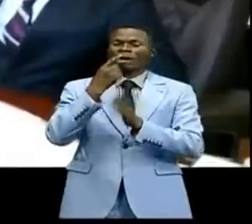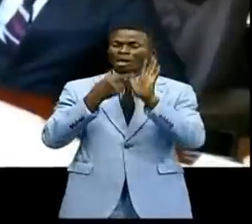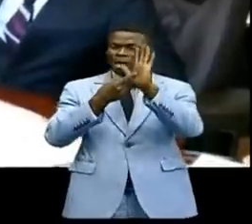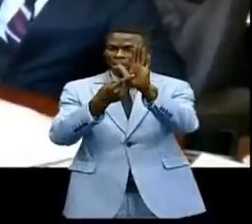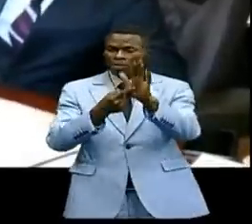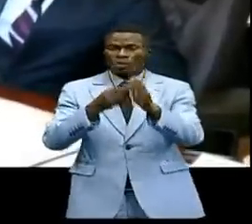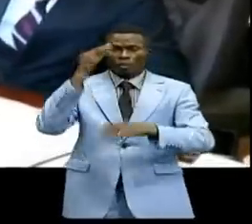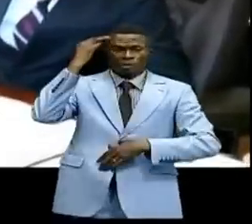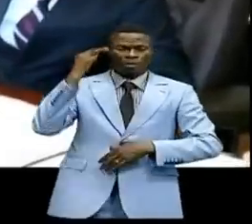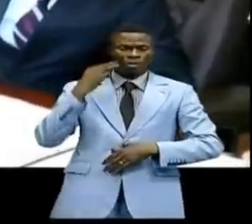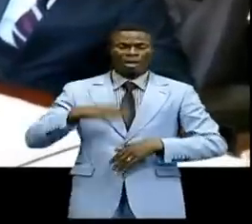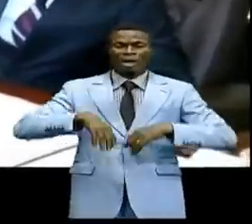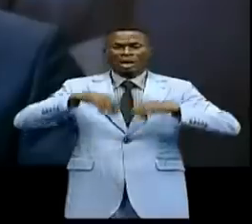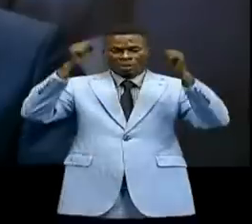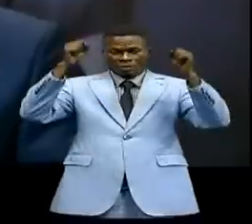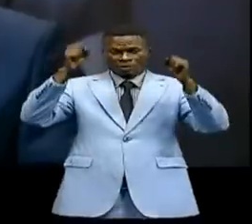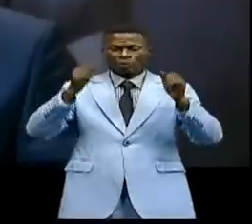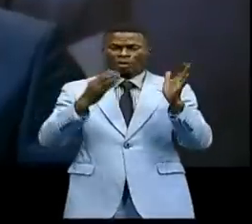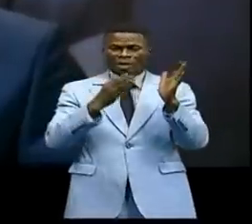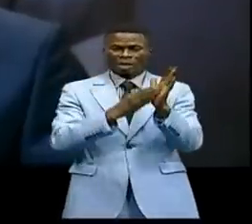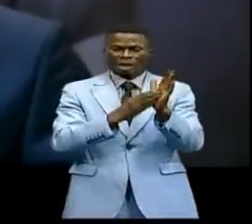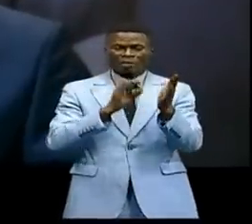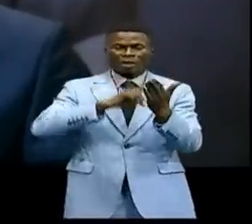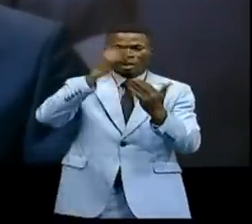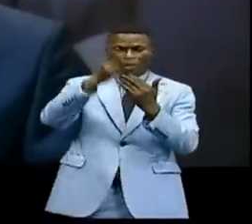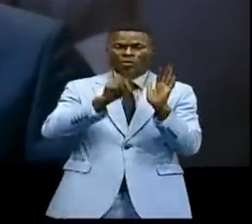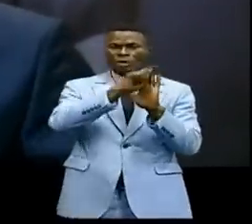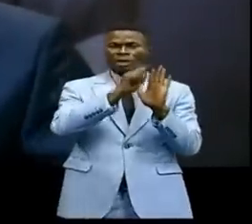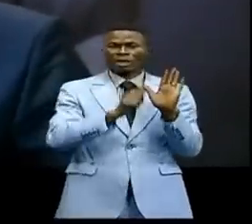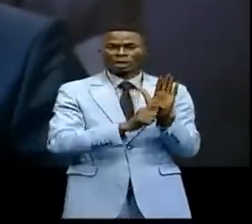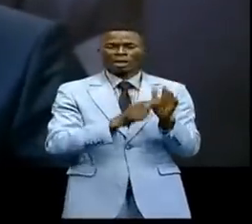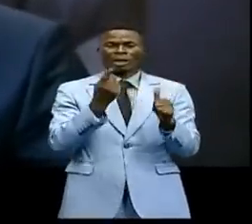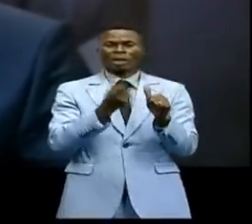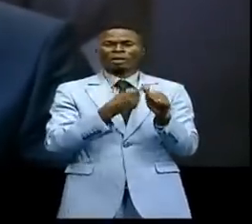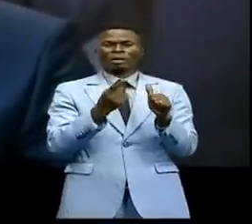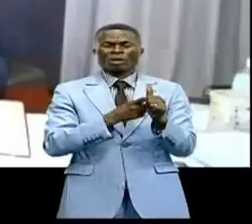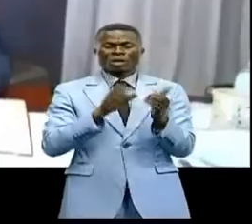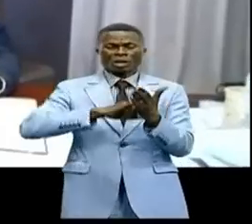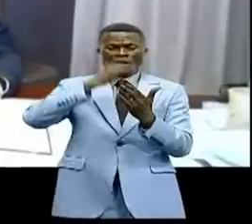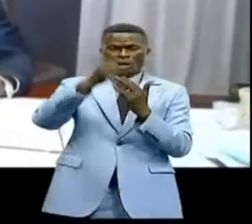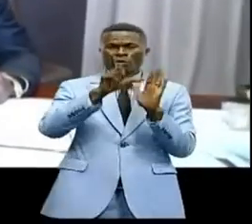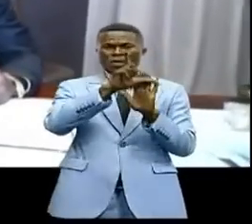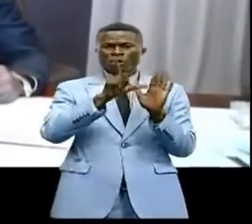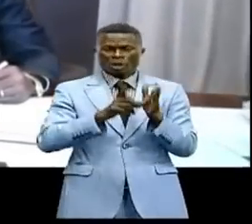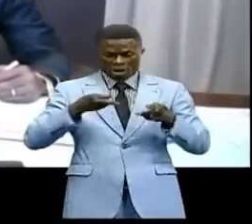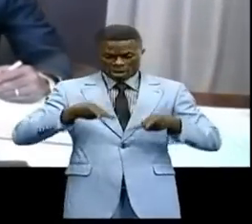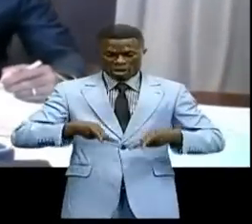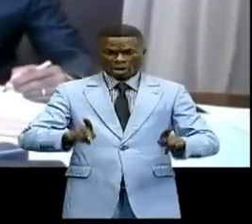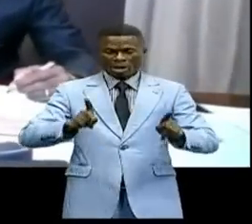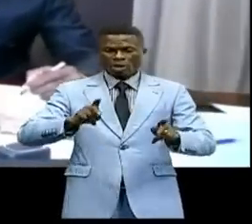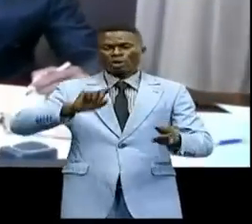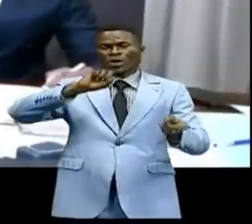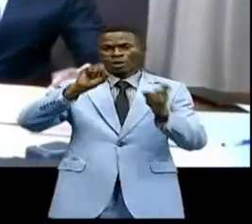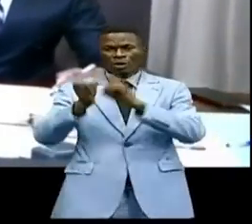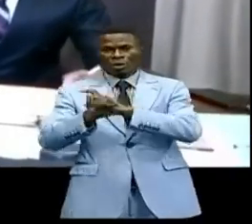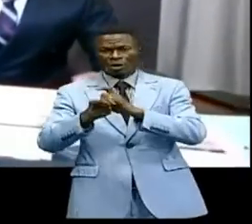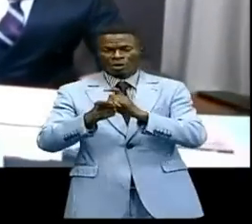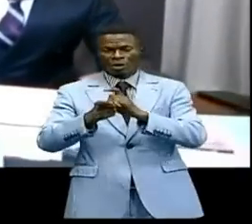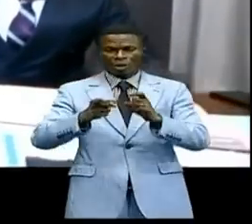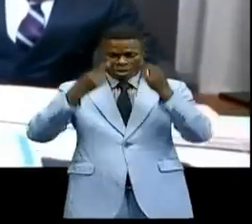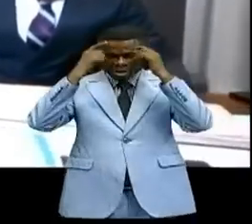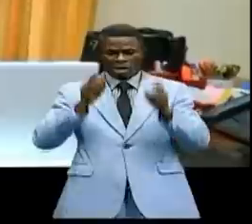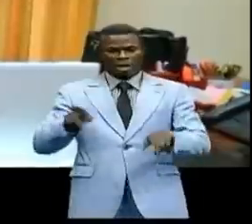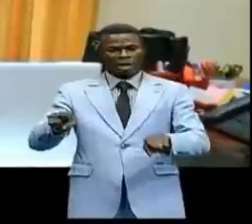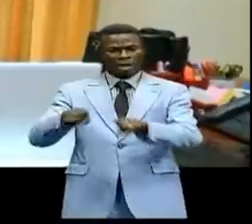pour examen et adoption 9 projets de texte, à savoir 1. Projet de loi autorisant la ratification de l'accord de